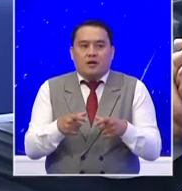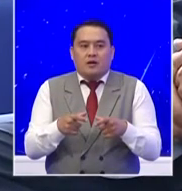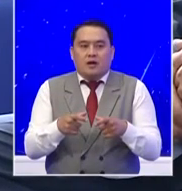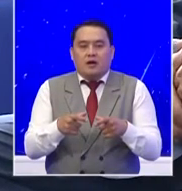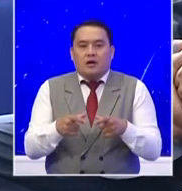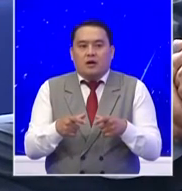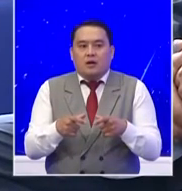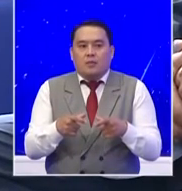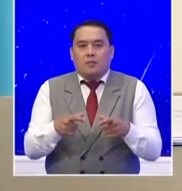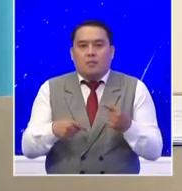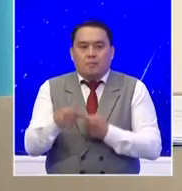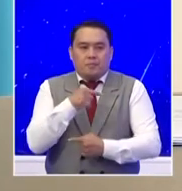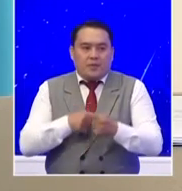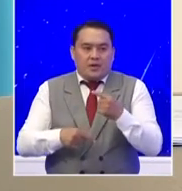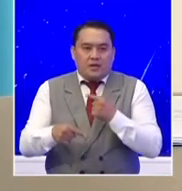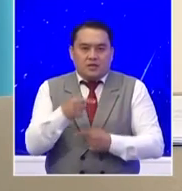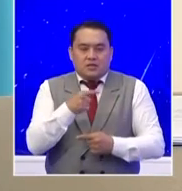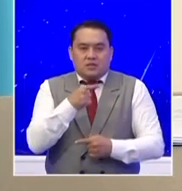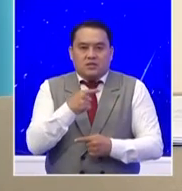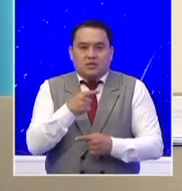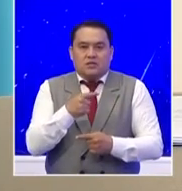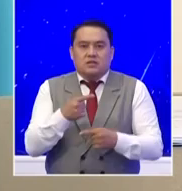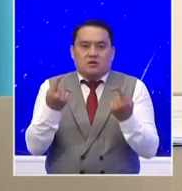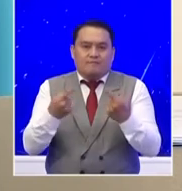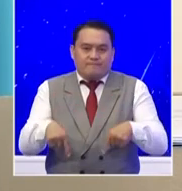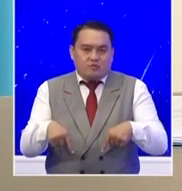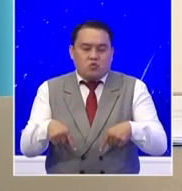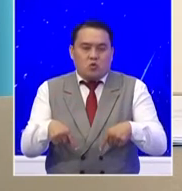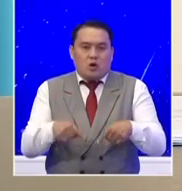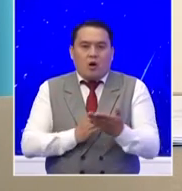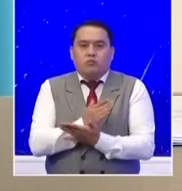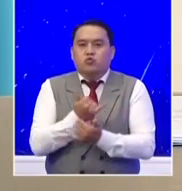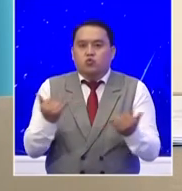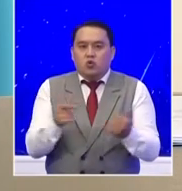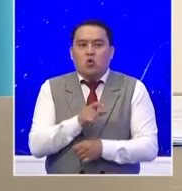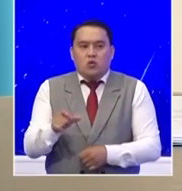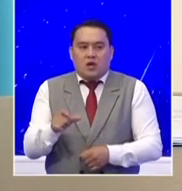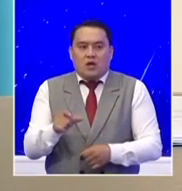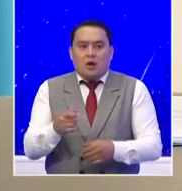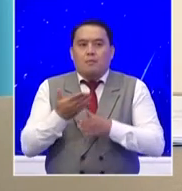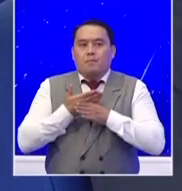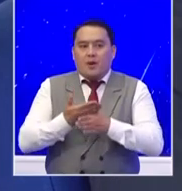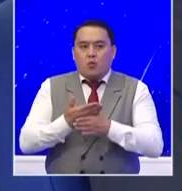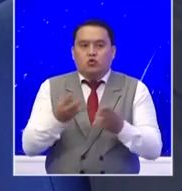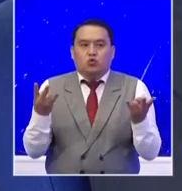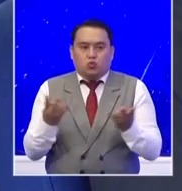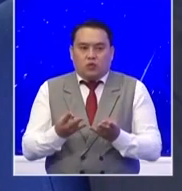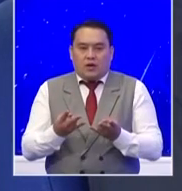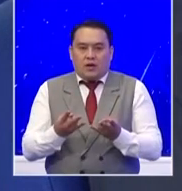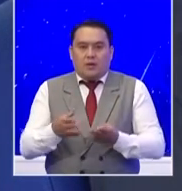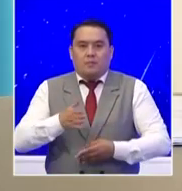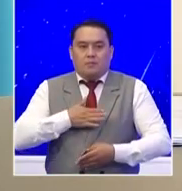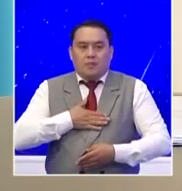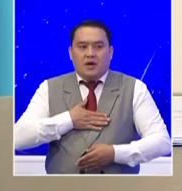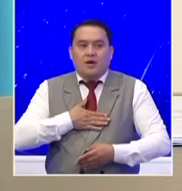основном пострадал малый и средний бизнес, сфера обслуживания людей. Вот им надо помочь сейчас. Мы с